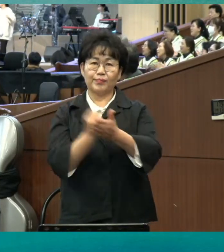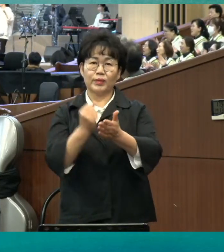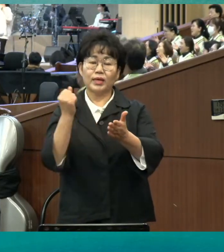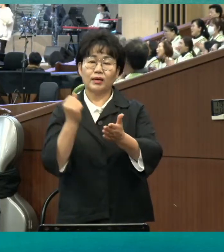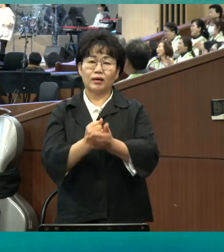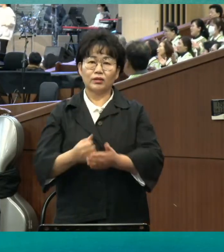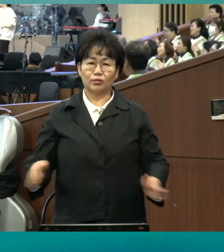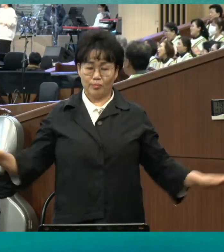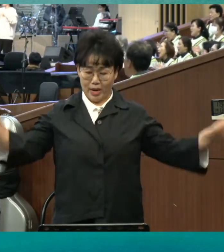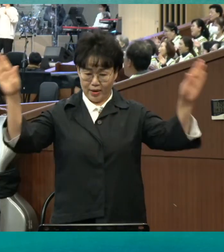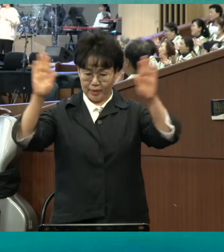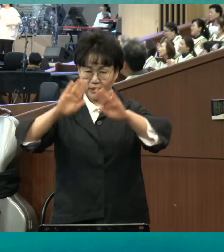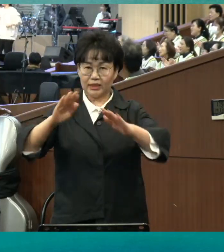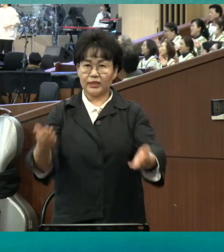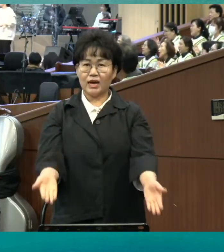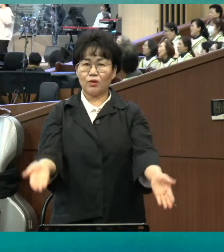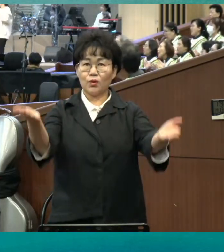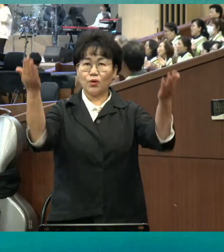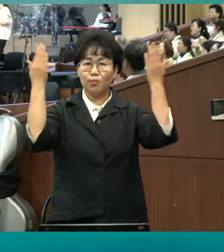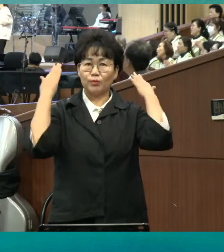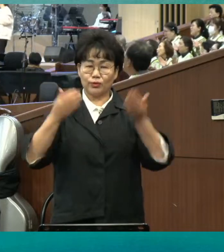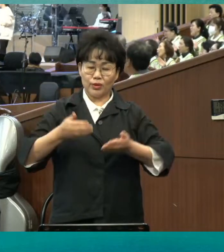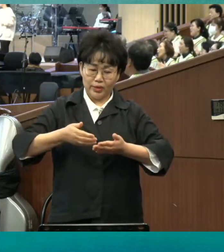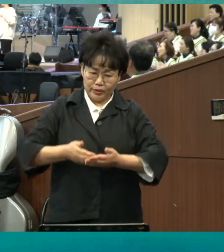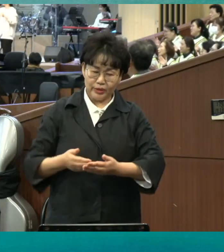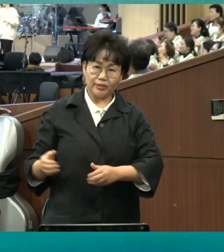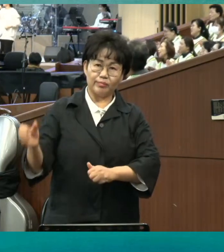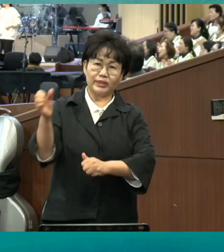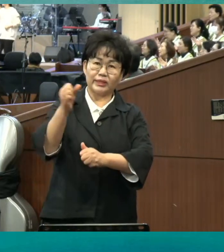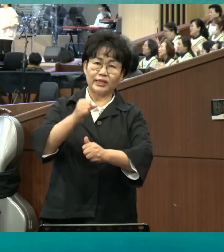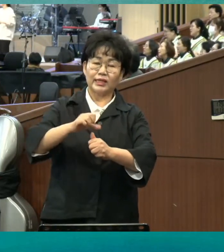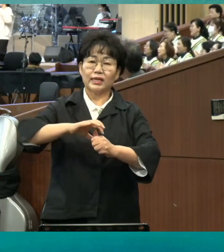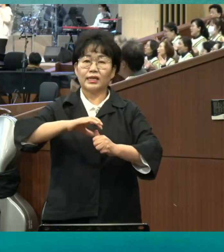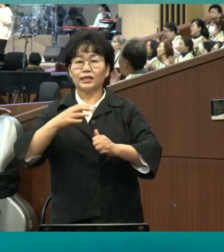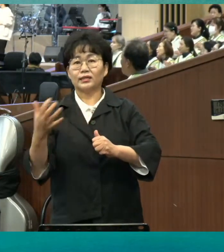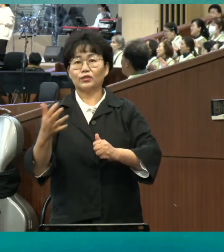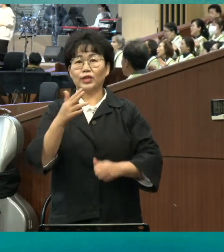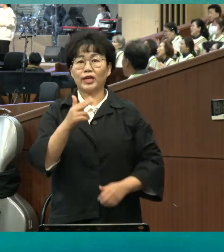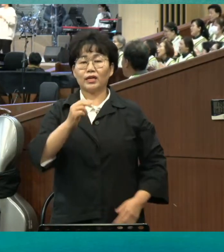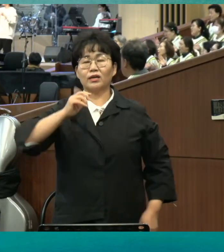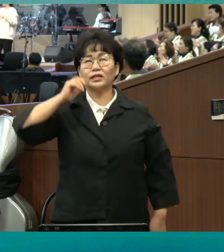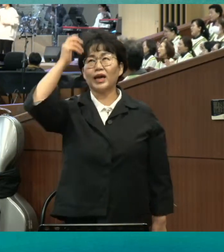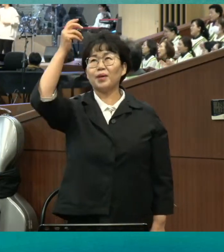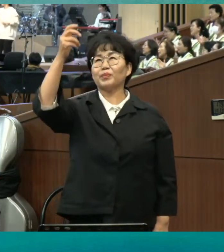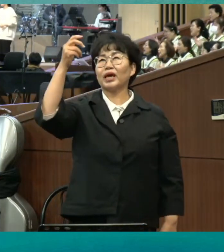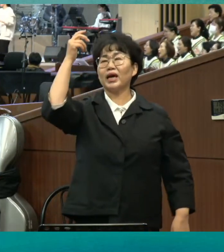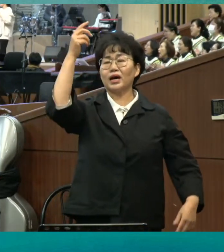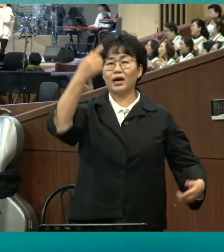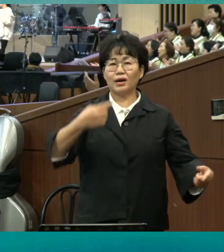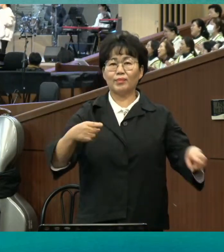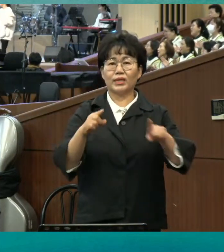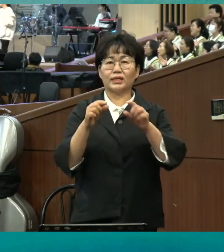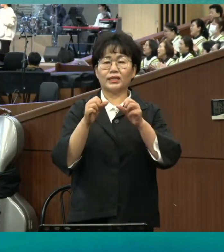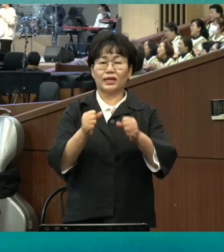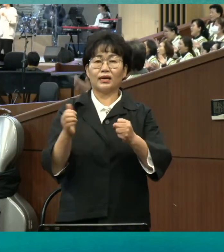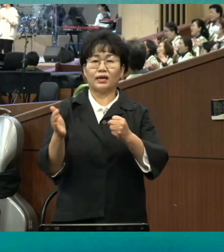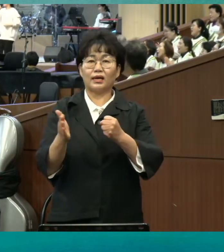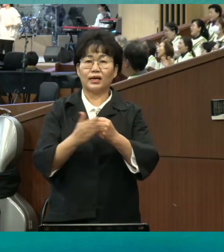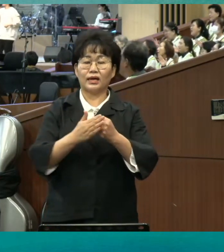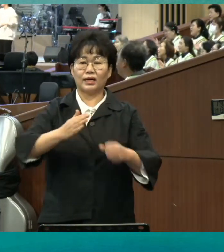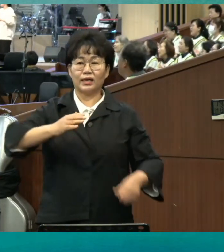막았네. 어느 밤이 지나도 무거운 짐 벗으니 주의 영이 함께하. 성령이